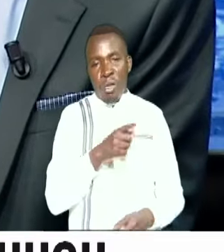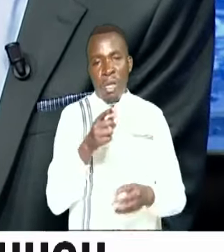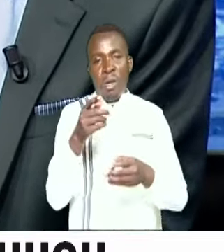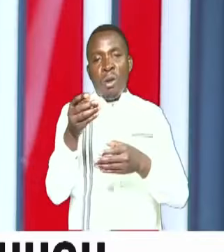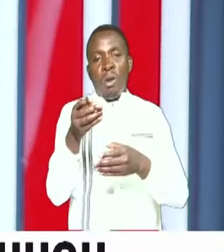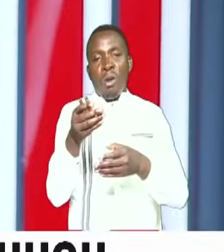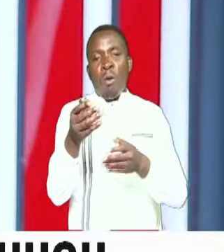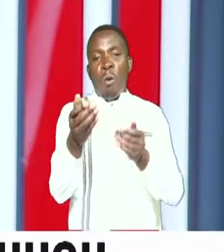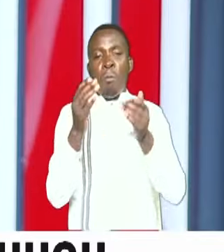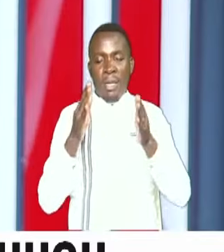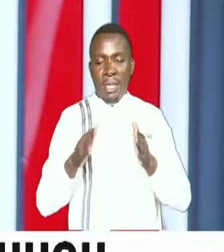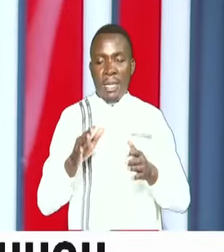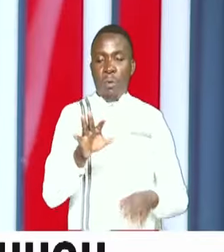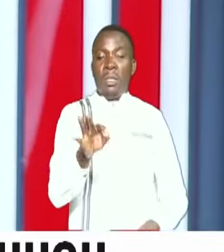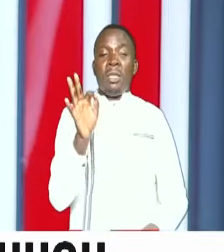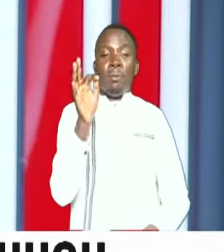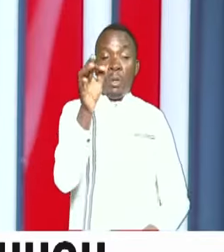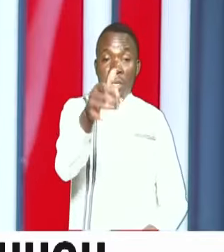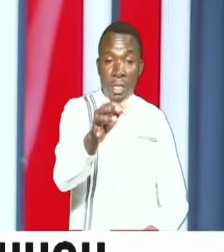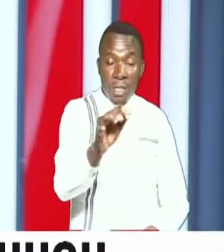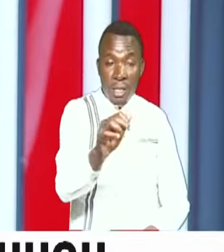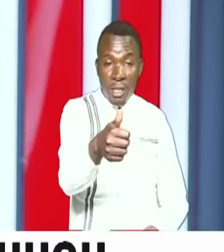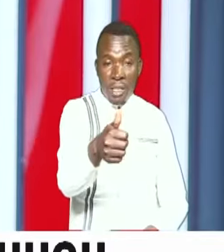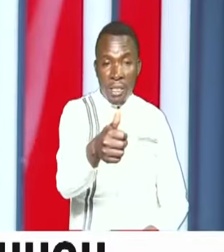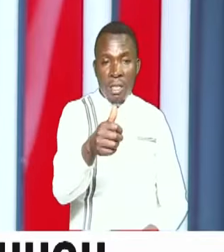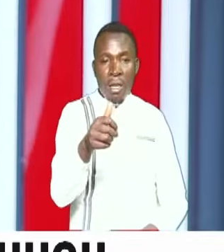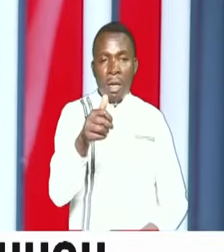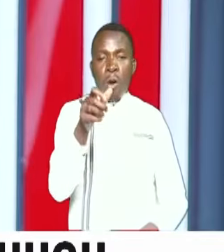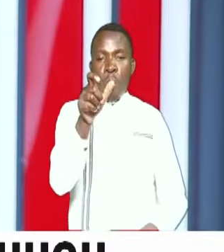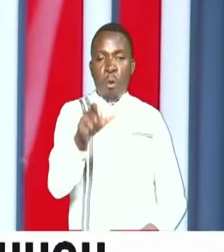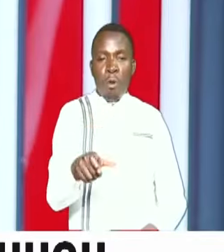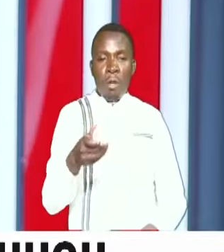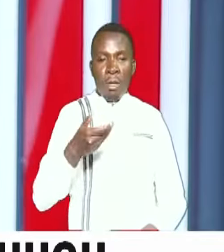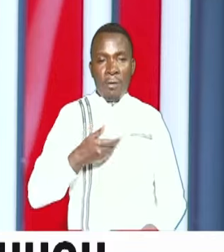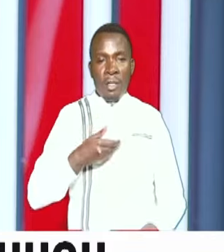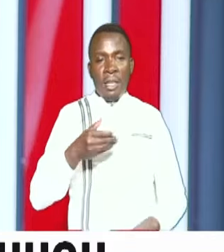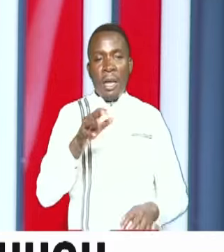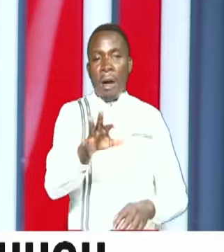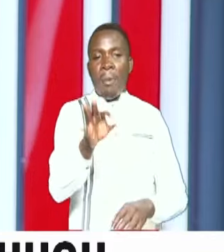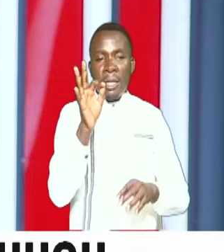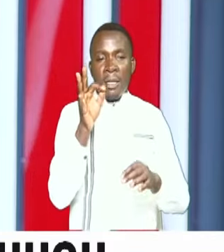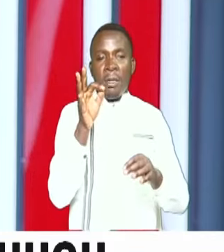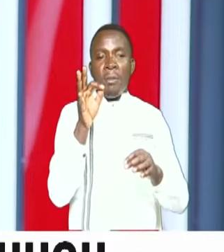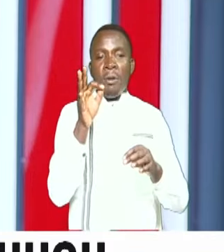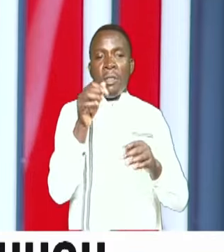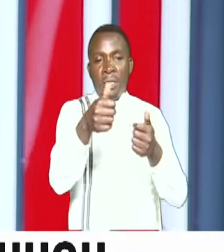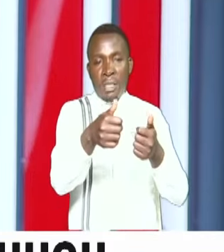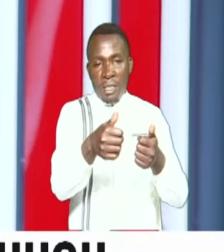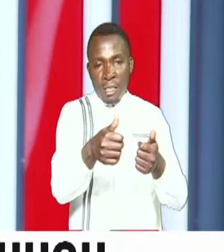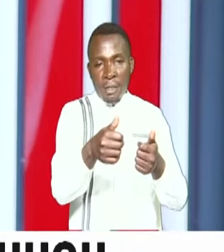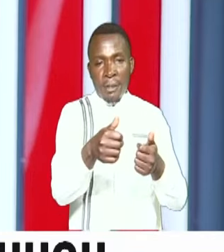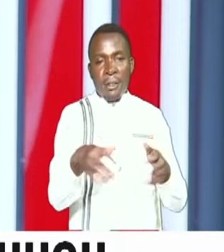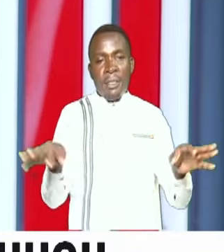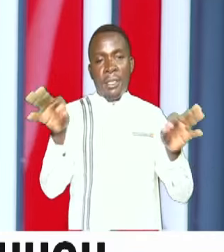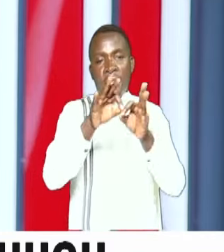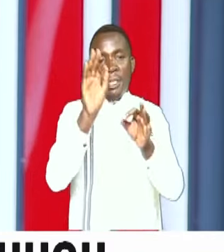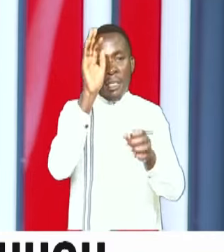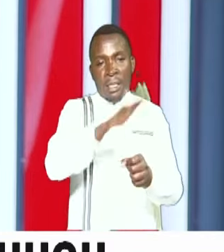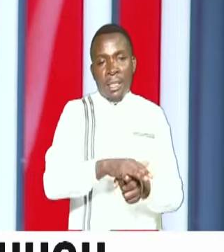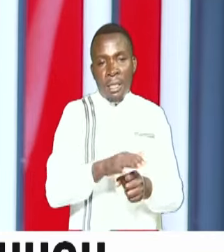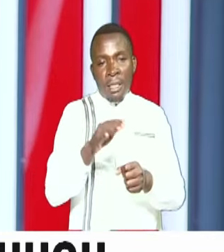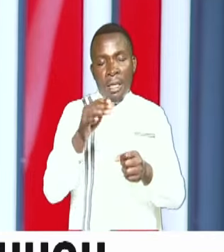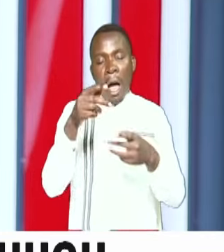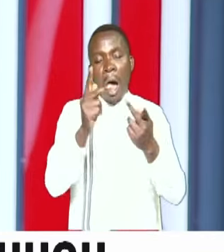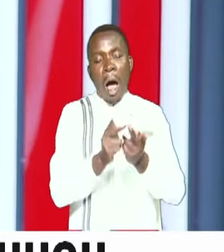guhitamo ikiza nabyo abantu babirebaho impande zose akagira amahitamo kiza kandi kimuhendukiye cyane ni nayo mpamvu wenda aho ngaho nanavuga